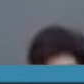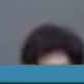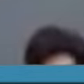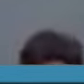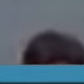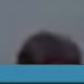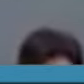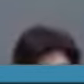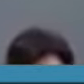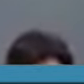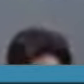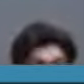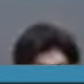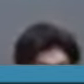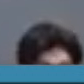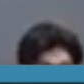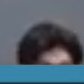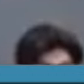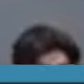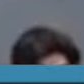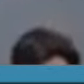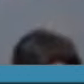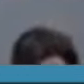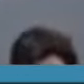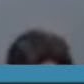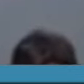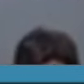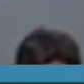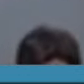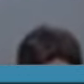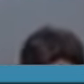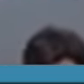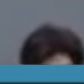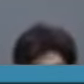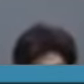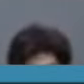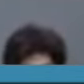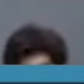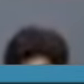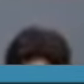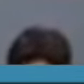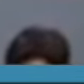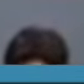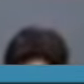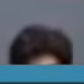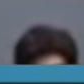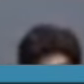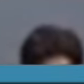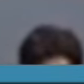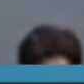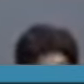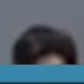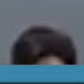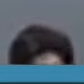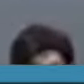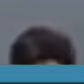พนมไพรวิทยาคารเพื่อรับฟังปัญหาของพี่น้องประชาชนติดตามแผนงานพัฒนาแหล่งน้ำในเขตพื้นที่อำเภอพนมไพรโครงการแก้มลิ